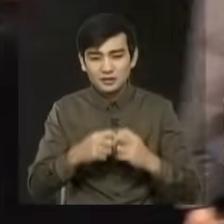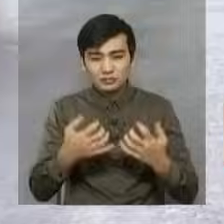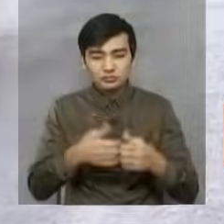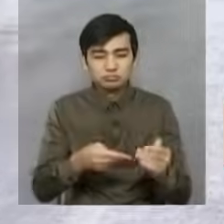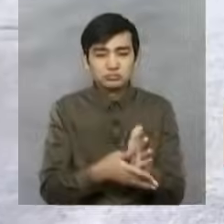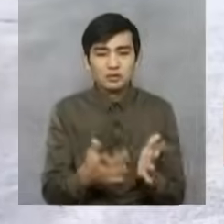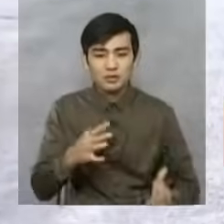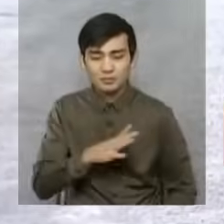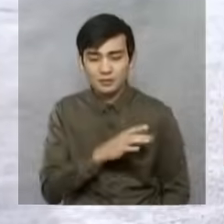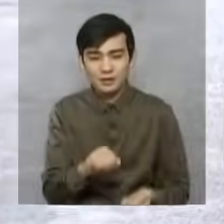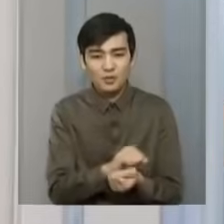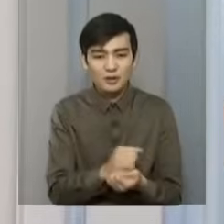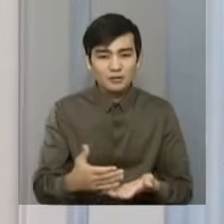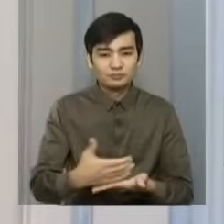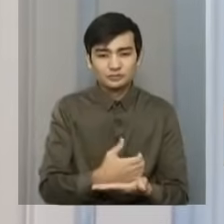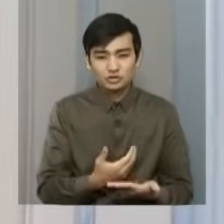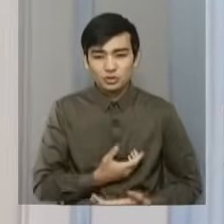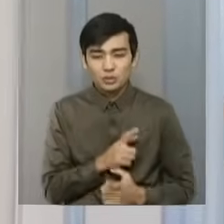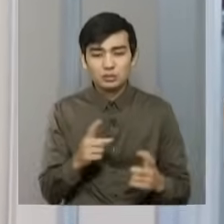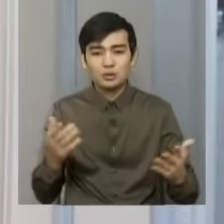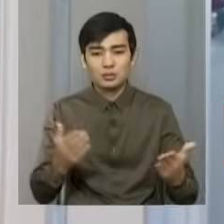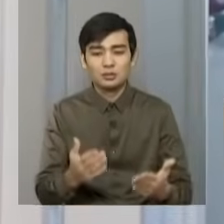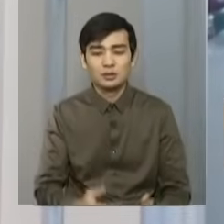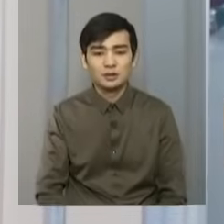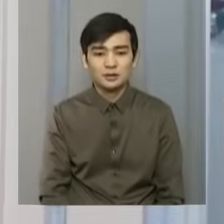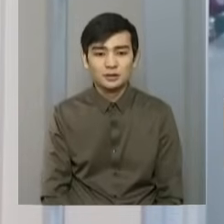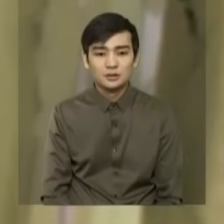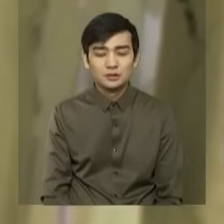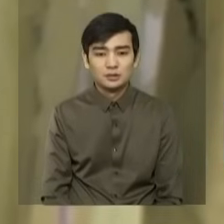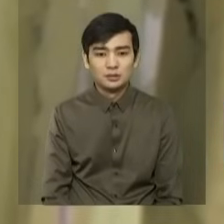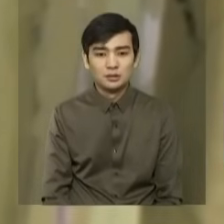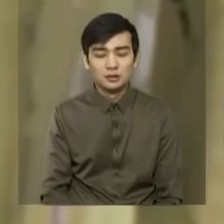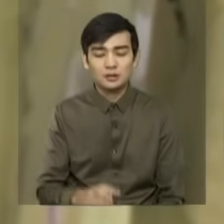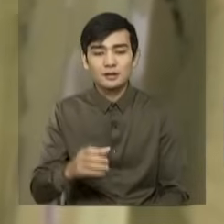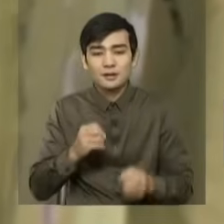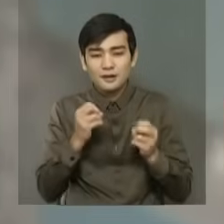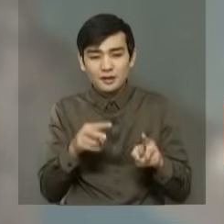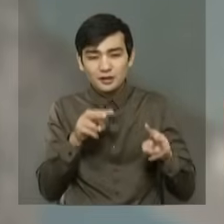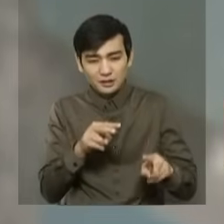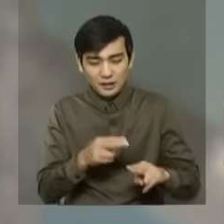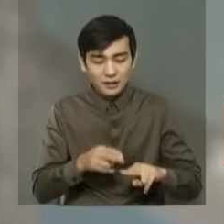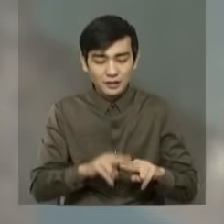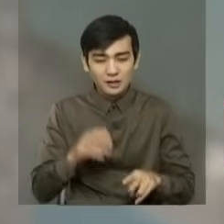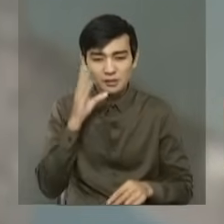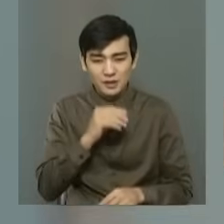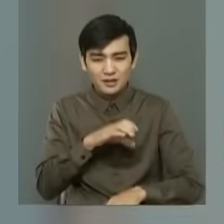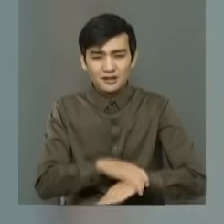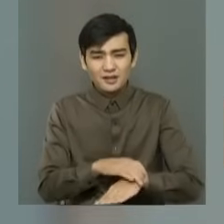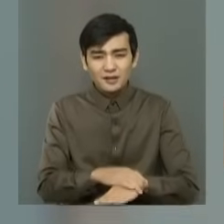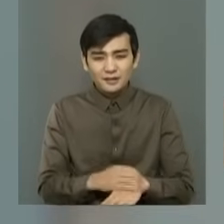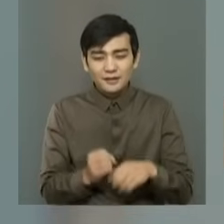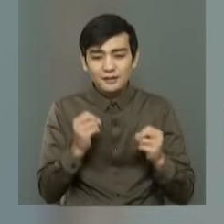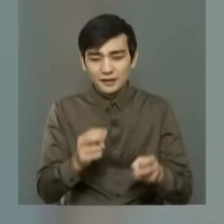Какие документы нужно собрать жильцам вернулись и я вот уже увидела вот эти все трещины Как доказать что трещины появились после толчков и